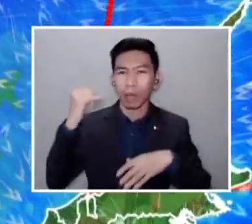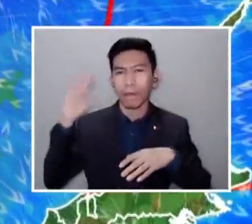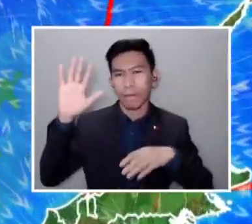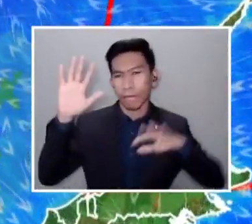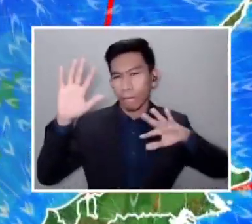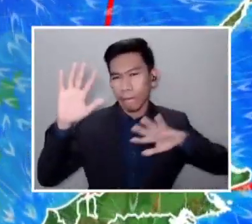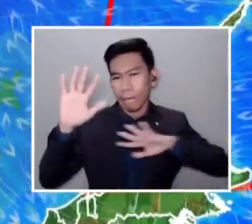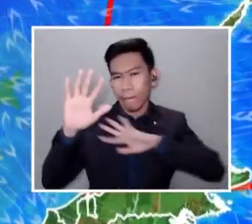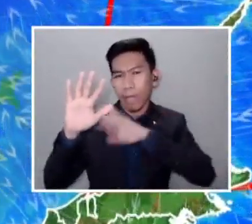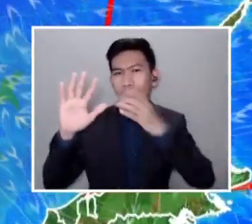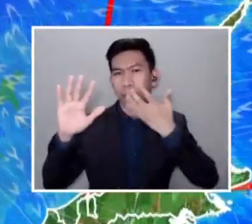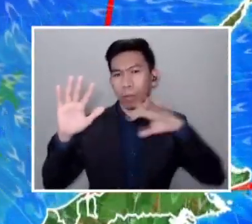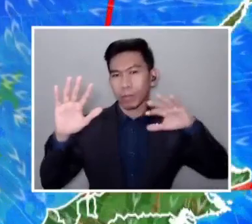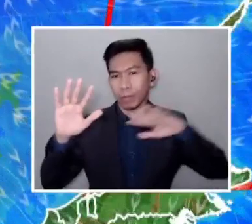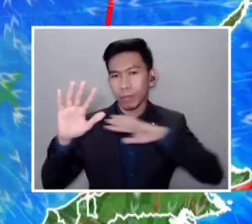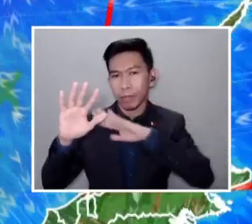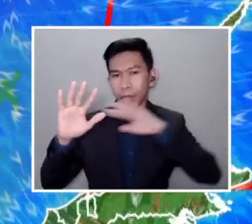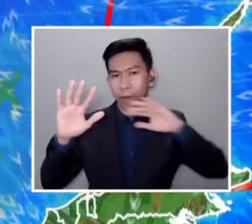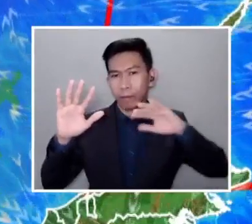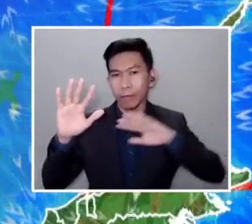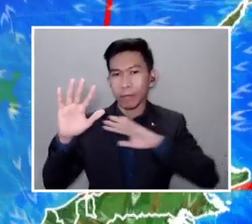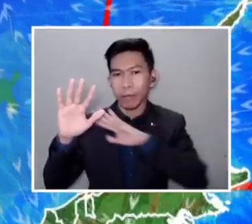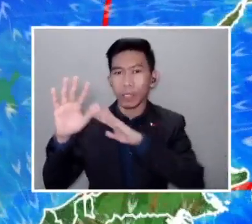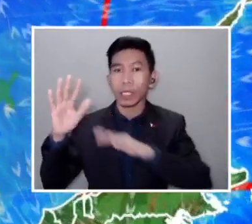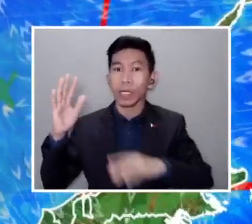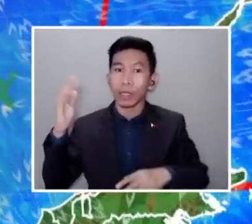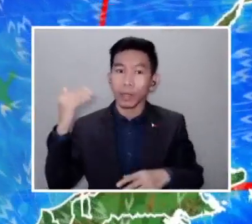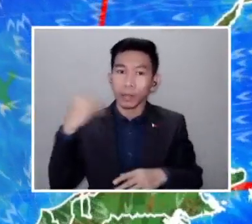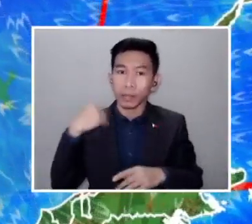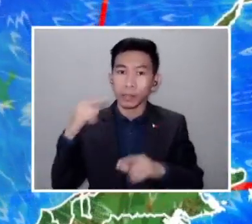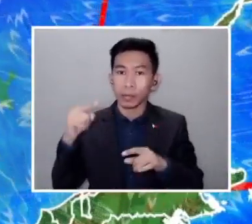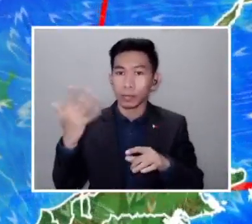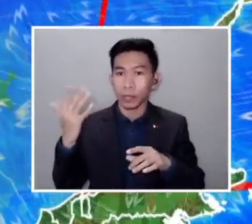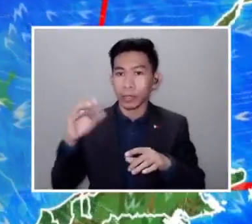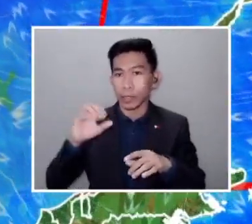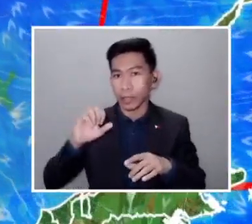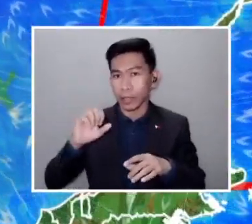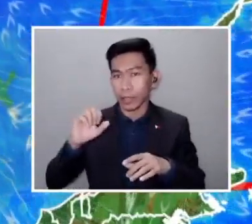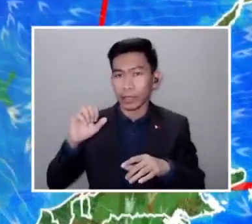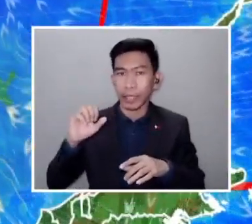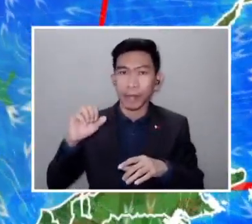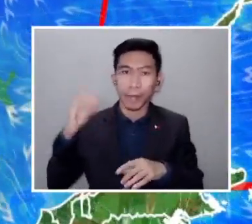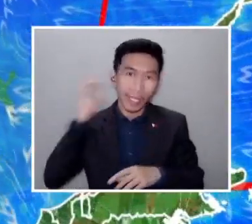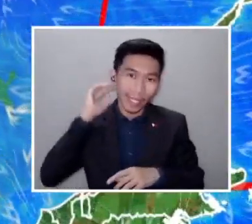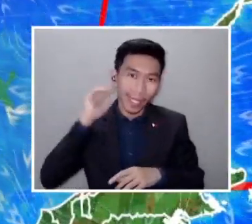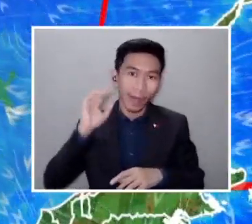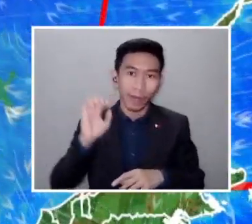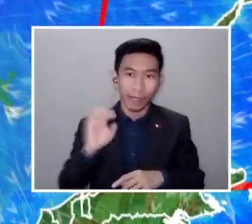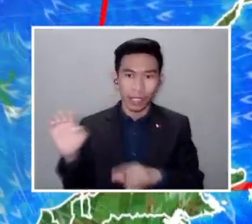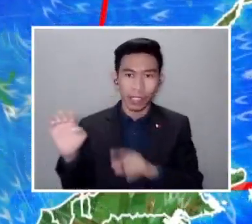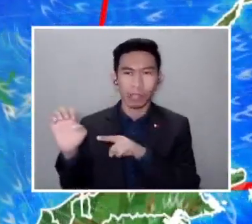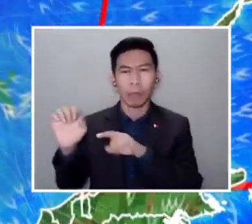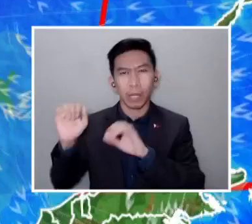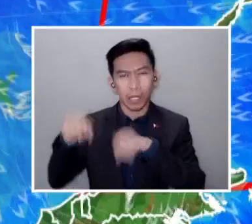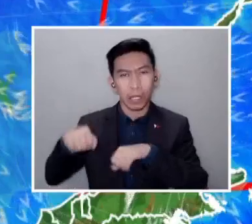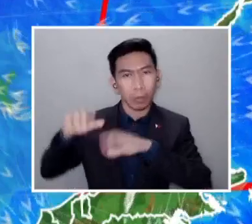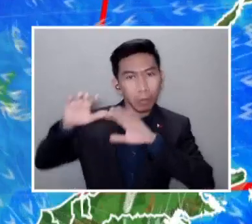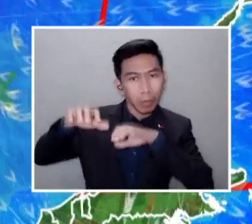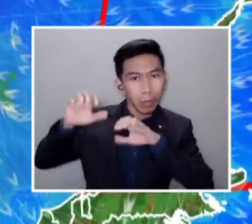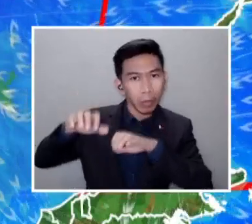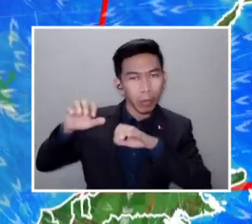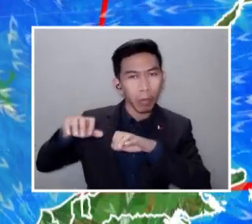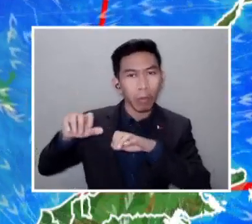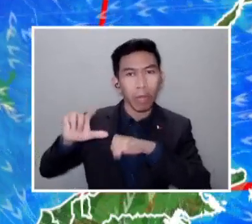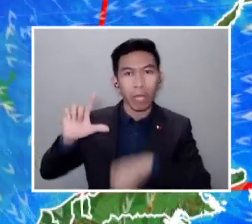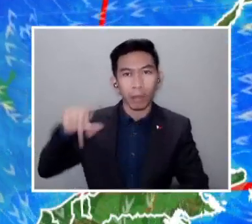posibleng may malawak na sirkulasyon sa may silangan ng Mindanao kung saan posibleng mamuo ang isang low pressure area na hindi naman inaasahang